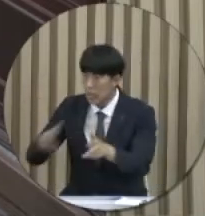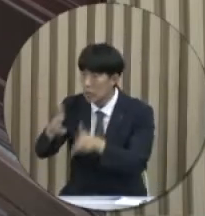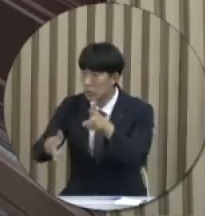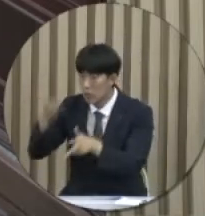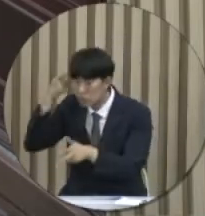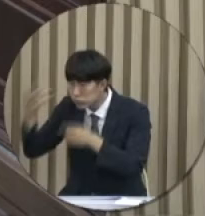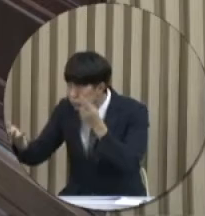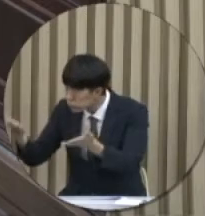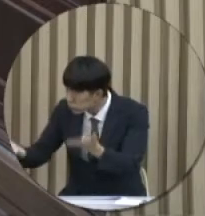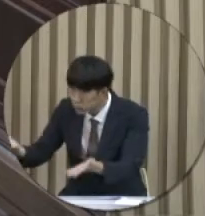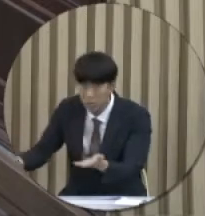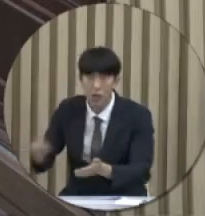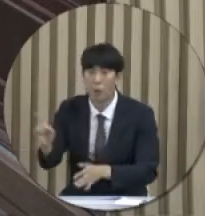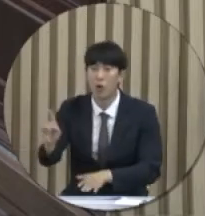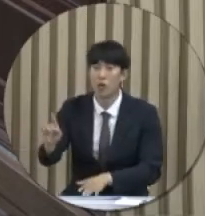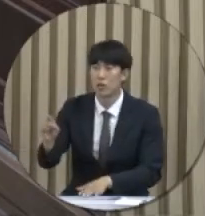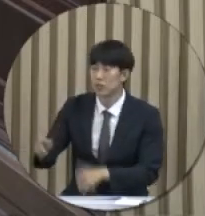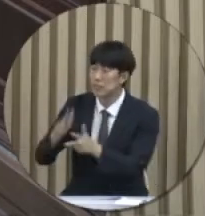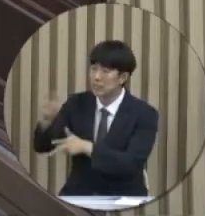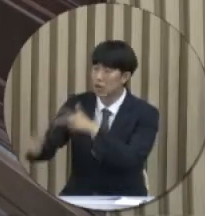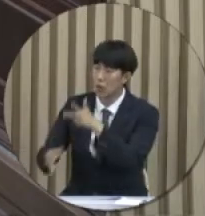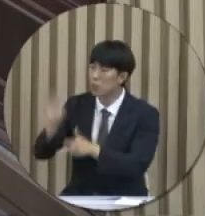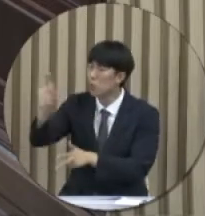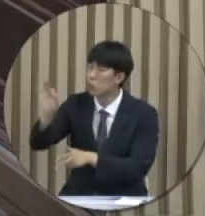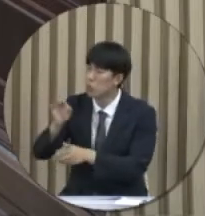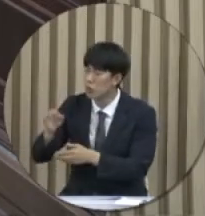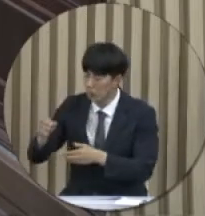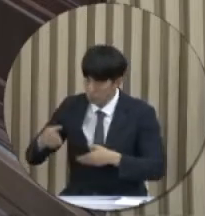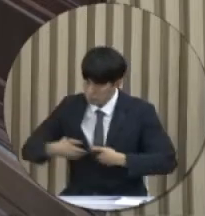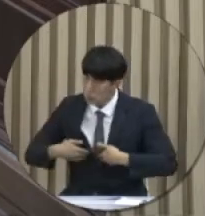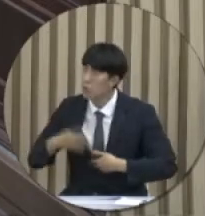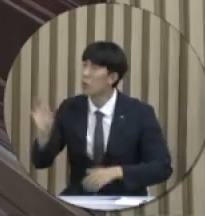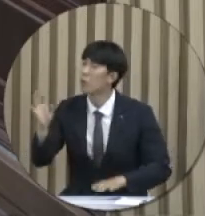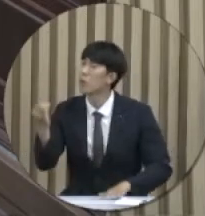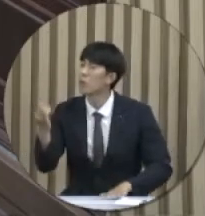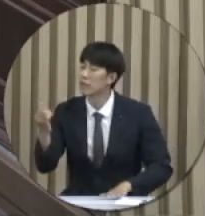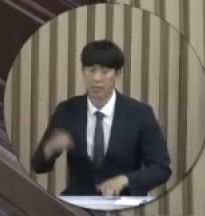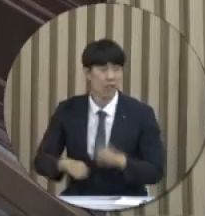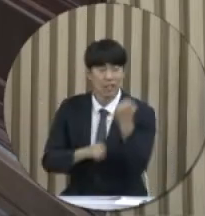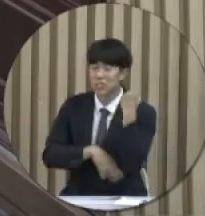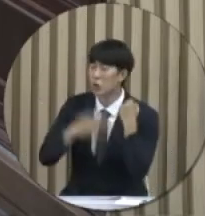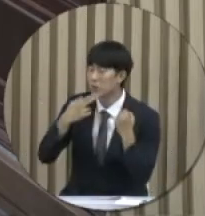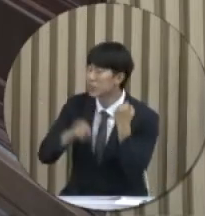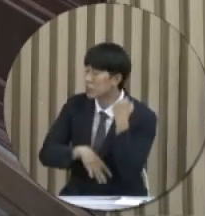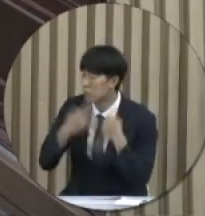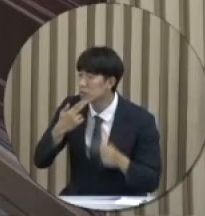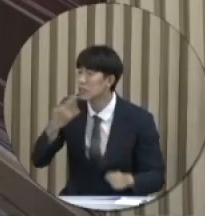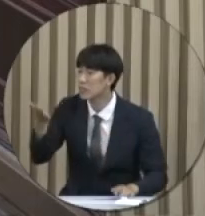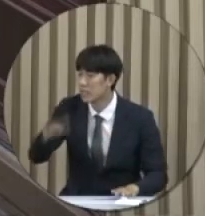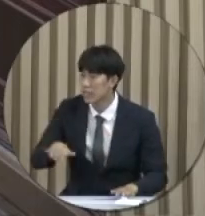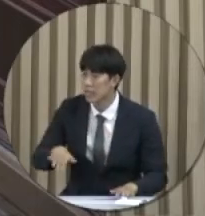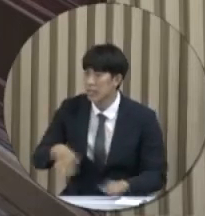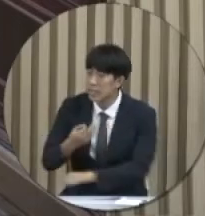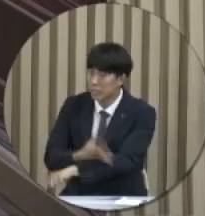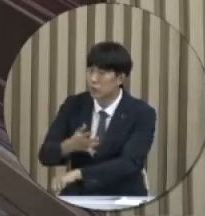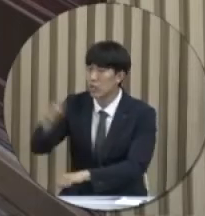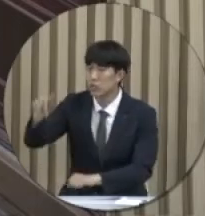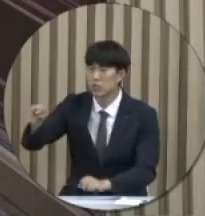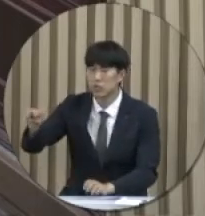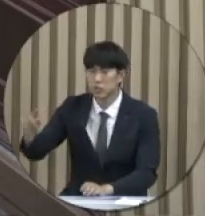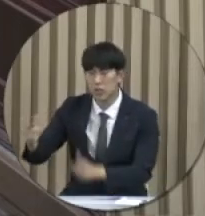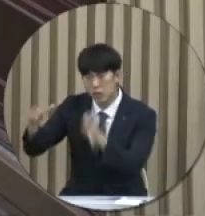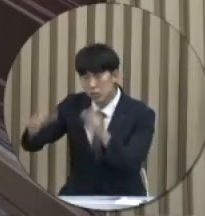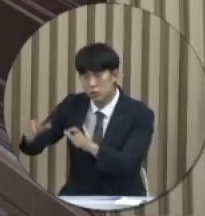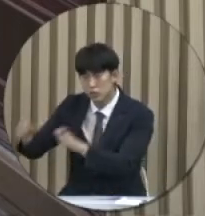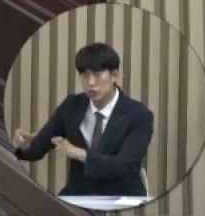물어봤더니 그 사업을 하면 얼마쯤 나올 것 같습니까? 그랬더니 이거는 뭐 근거는 없어요. 건설회사를 물어봤더니 기산지구 하나 하면